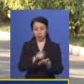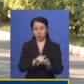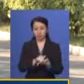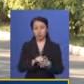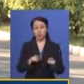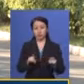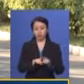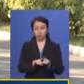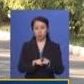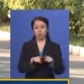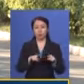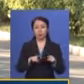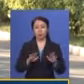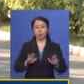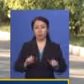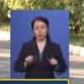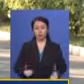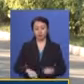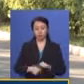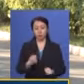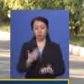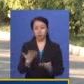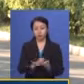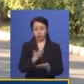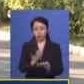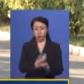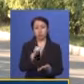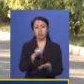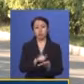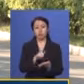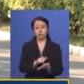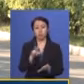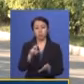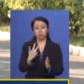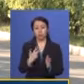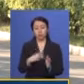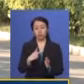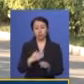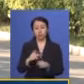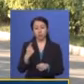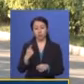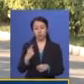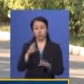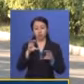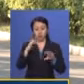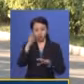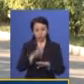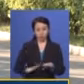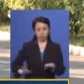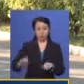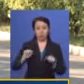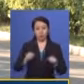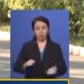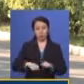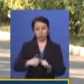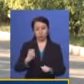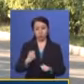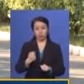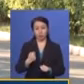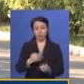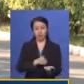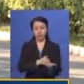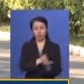владельца дачного участка собран материал по статье 381 прим. 1, часть 1 Кодекса Республики Казахстан об административных правонарушениях